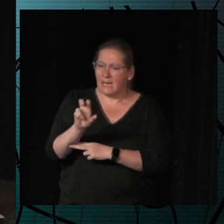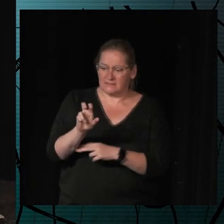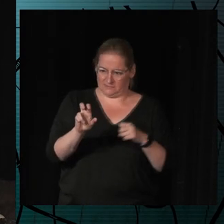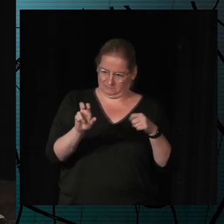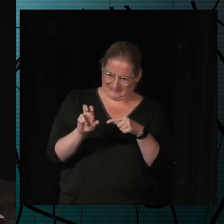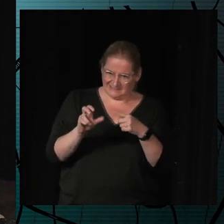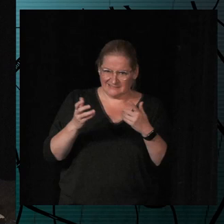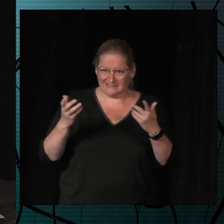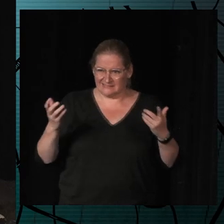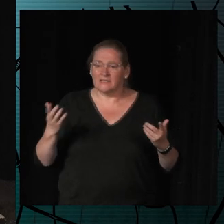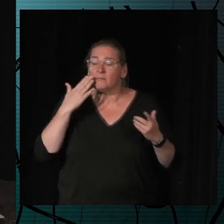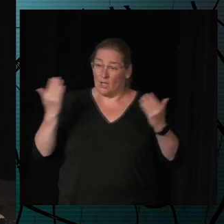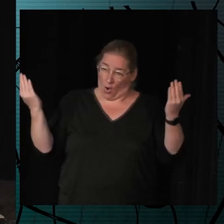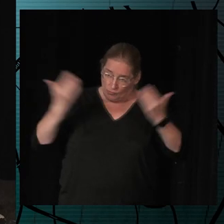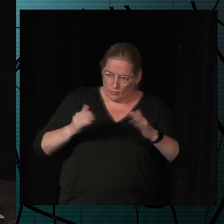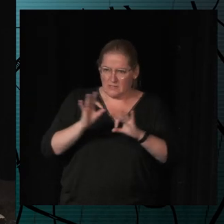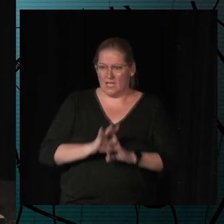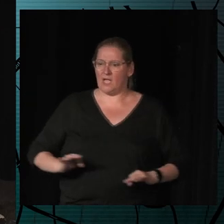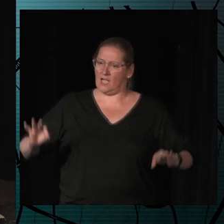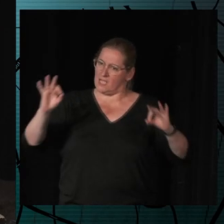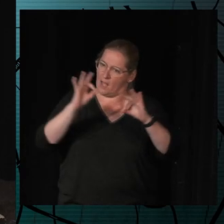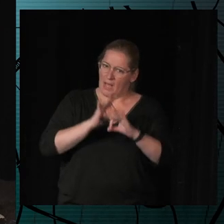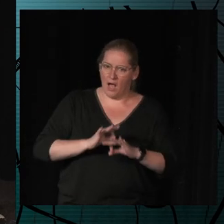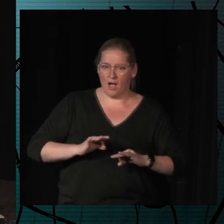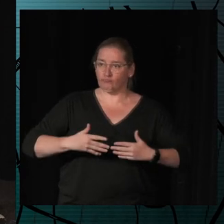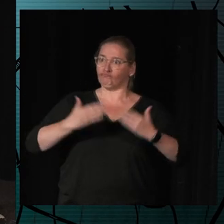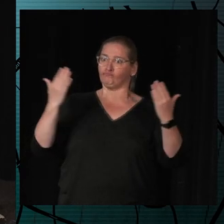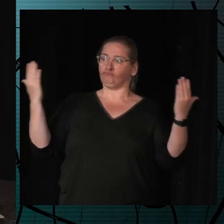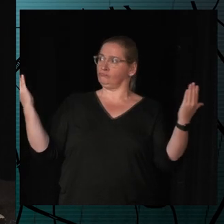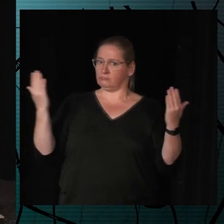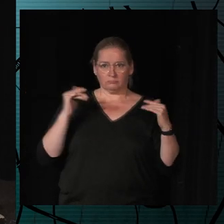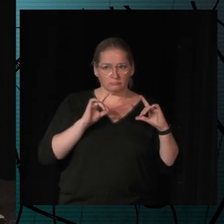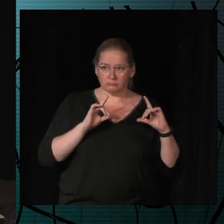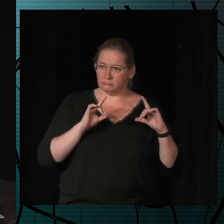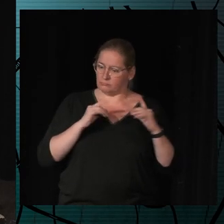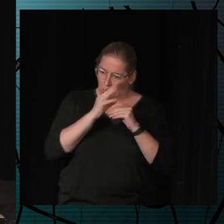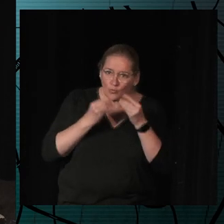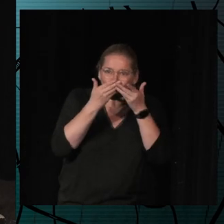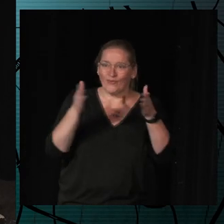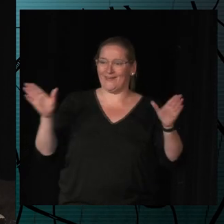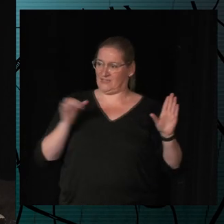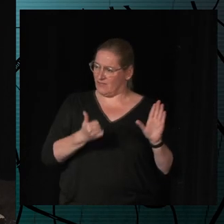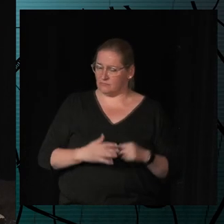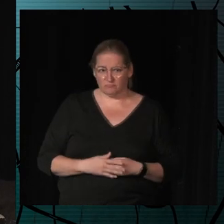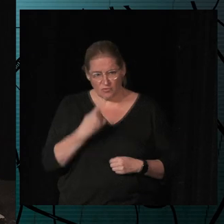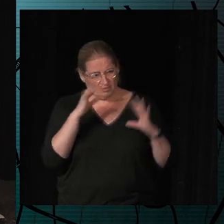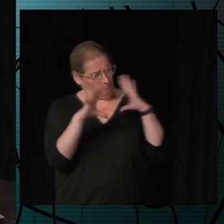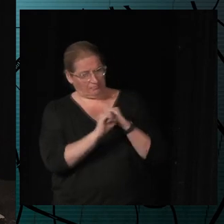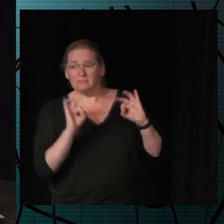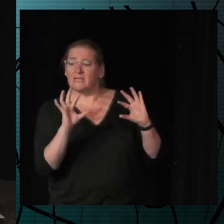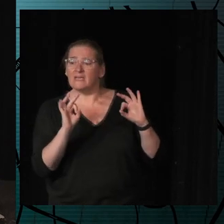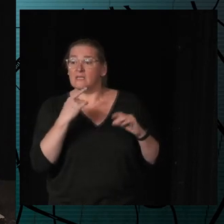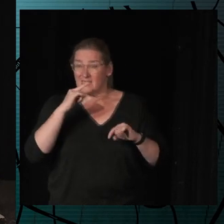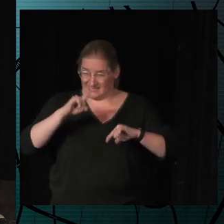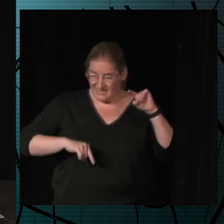de là il Tant qu'il y a pas d'obscurité de s de manière un peu de tricher la peur à monde ouvert ça je pense que bien résumé je pense que c'est vraiment une question de